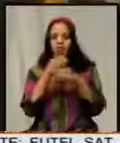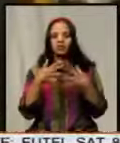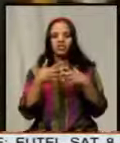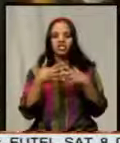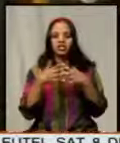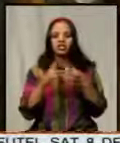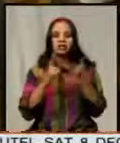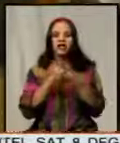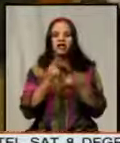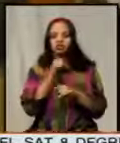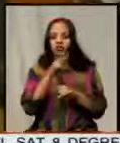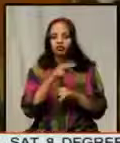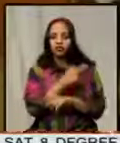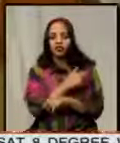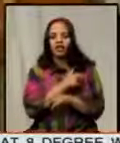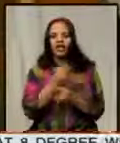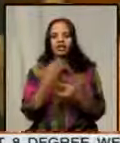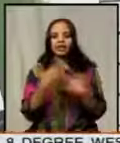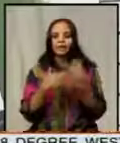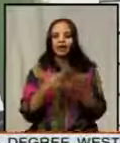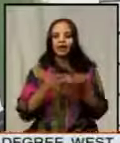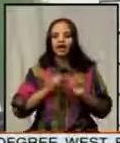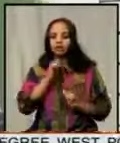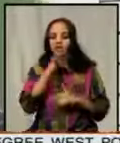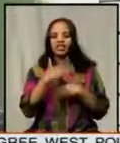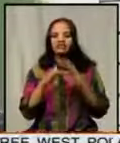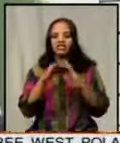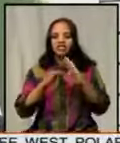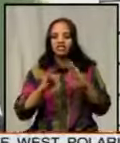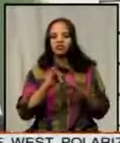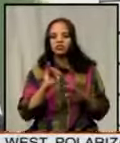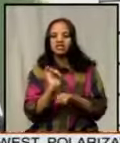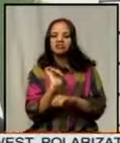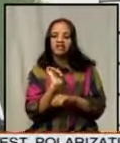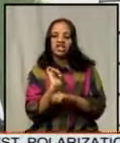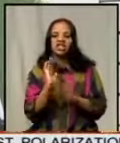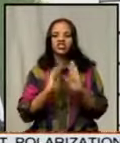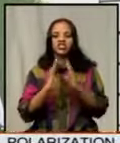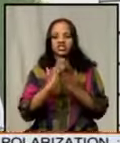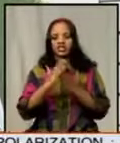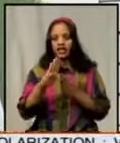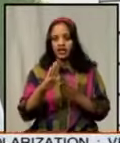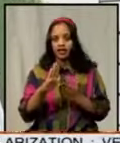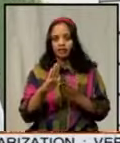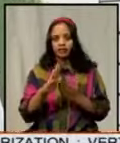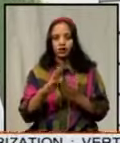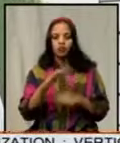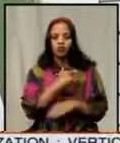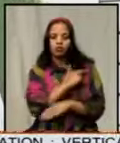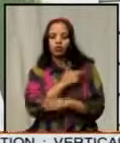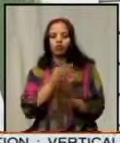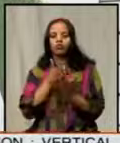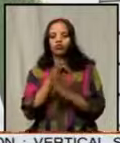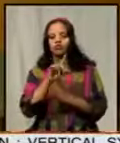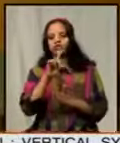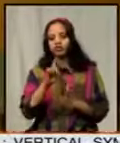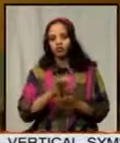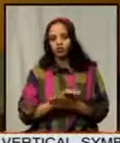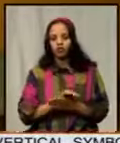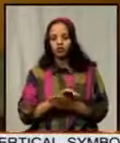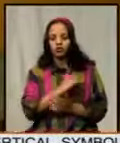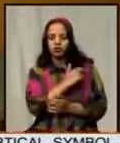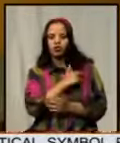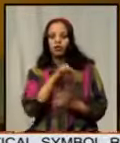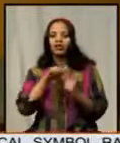ያለመሆን፣ በሆስፒታሉ የደም ባንክ አለመኖርና የደም እጥረት እንዲሁም የተሽከርካሪ ችግር እንዲቀረፍላቸው በሆስፒታሉ በኩል ተጠይቋል። ሆስፒታሉ